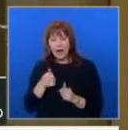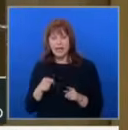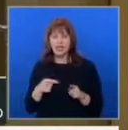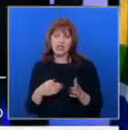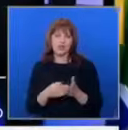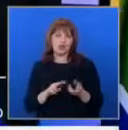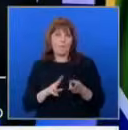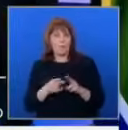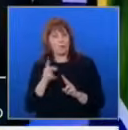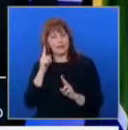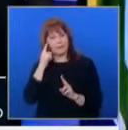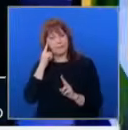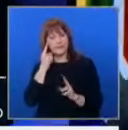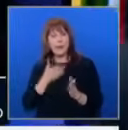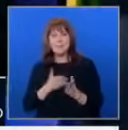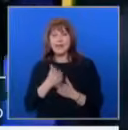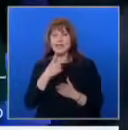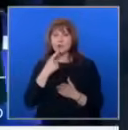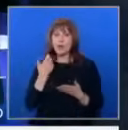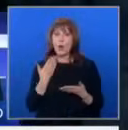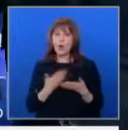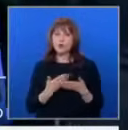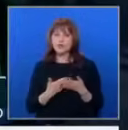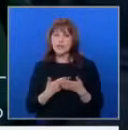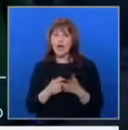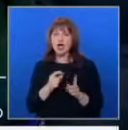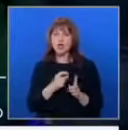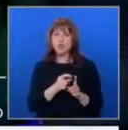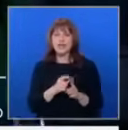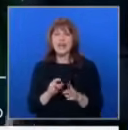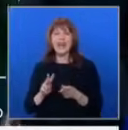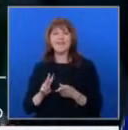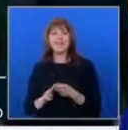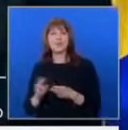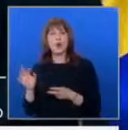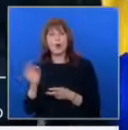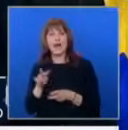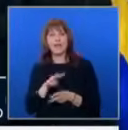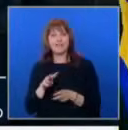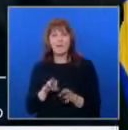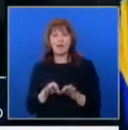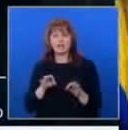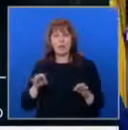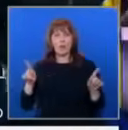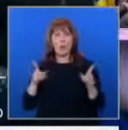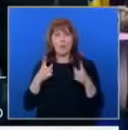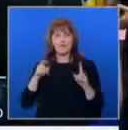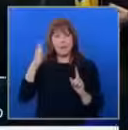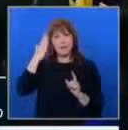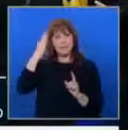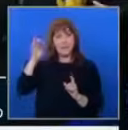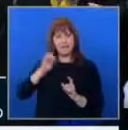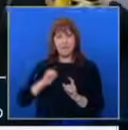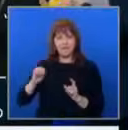промени позицията си. През годините отношенията между Рюте и Виктор Орбан, двамата най-дълго управлявали премиери в